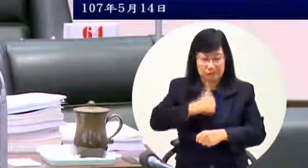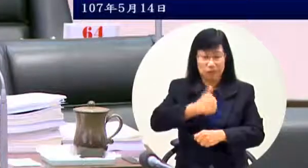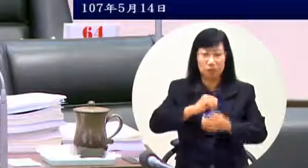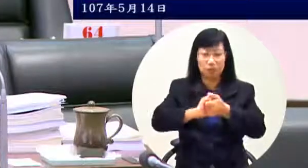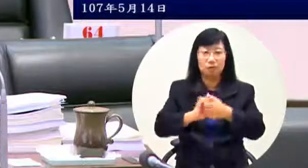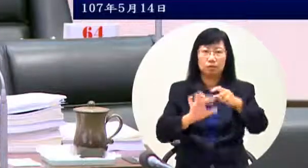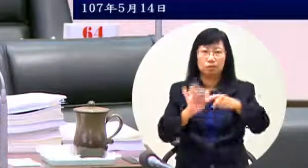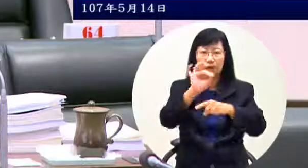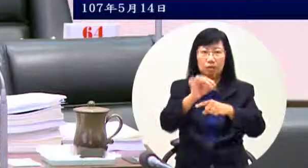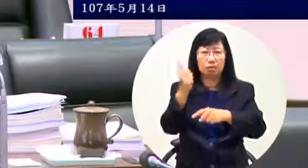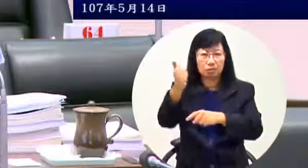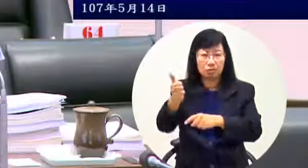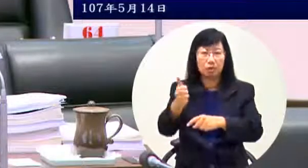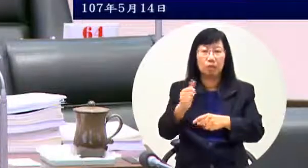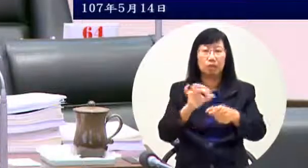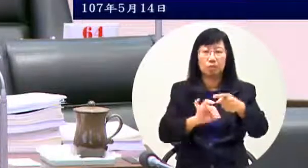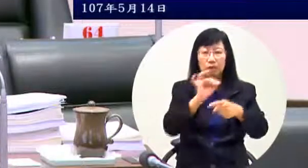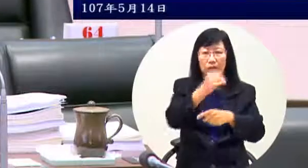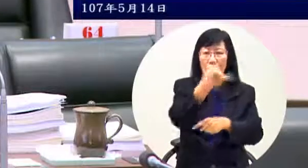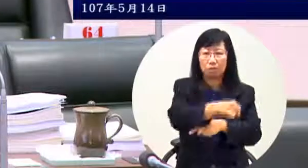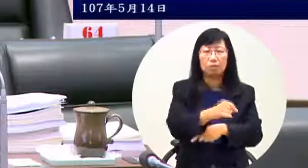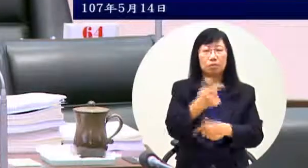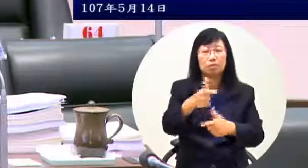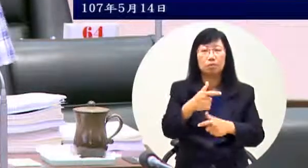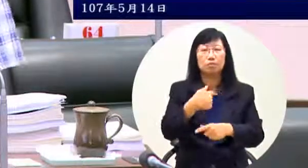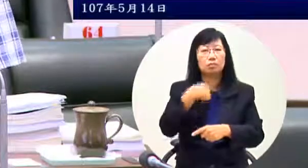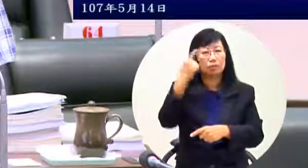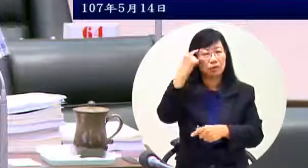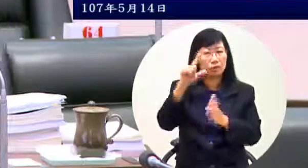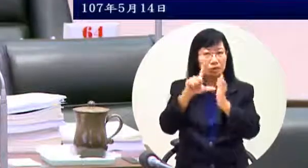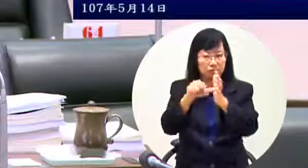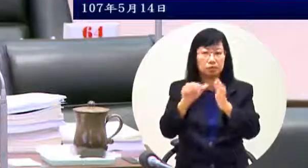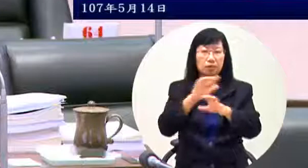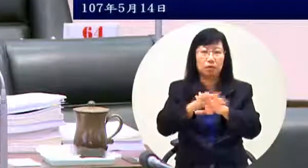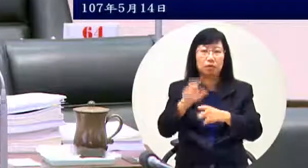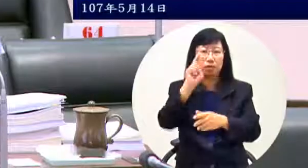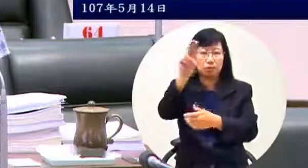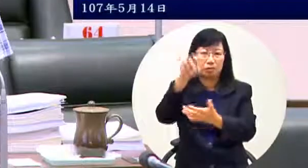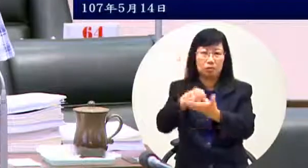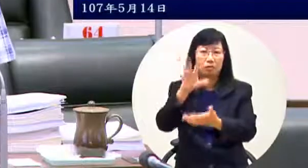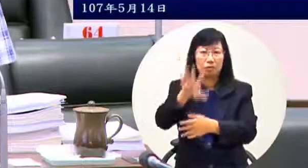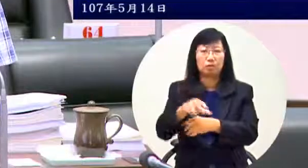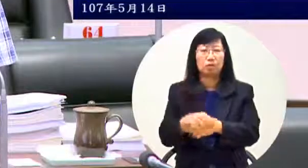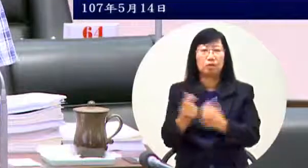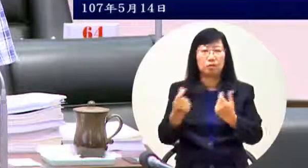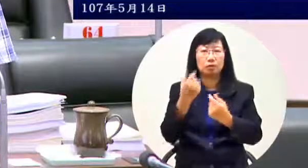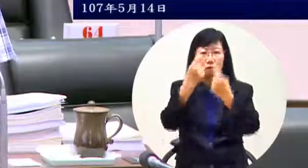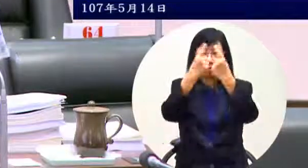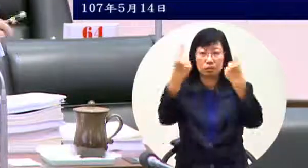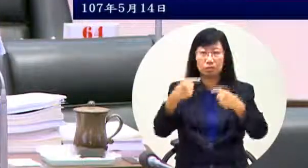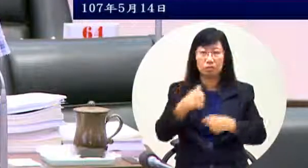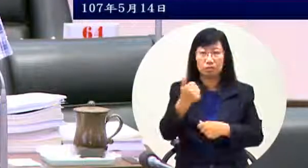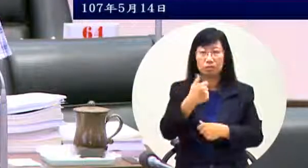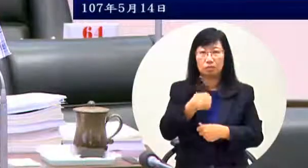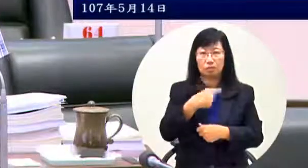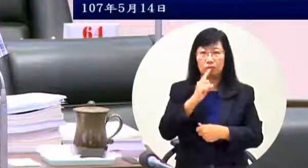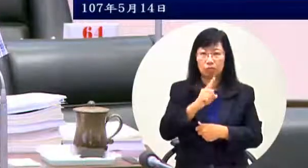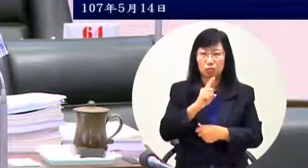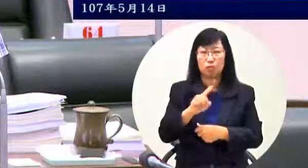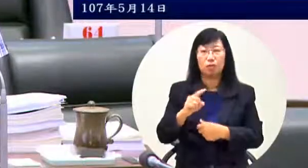证。到底周中站讲的，还是足侪民意代表、足侪乡亲讲的，在市区段